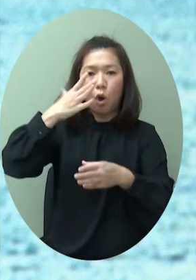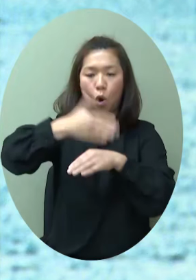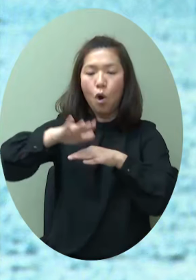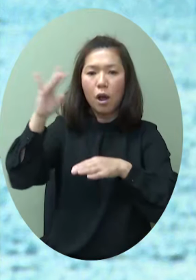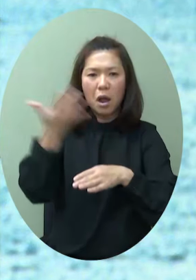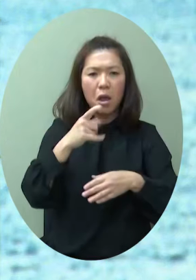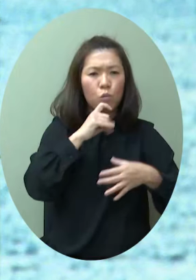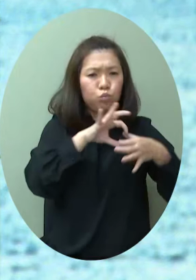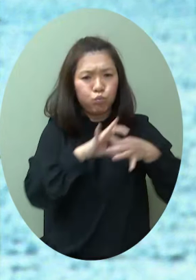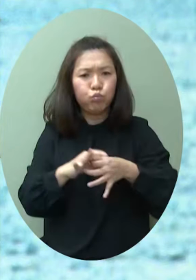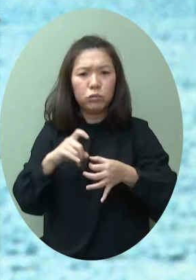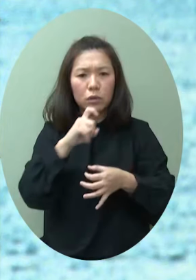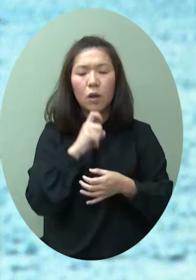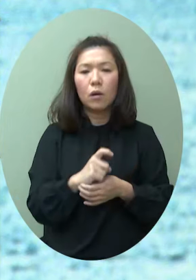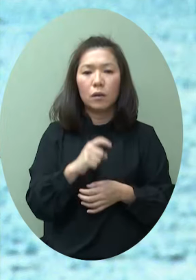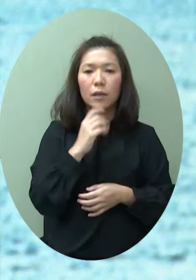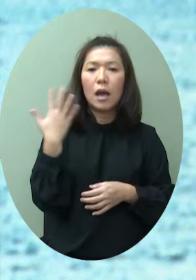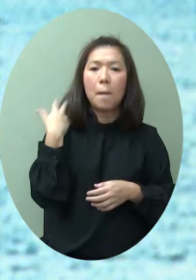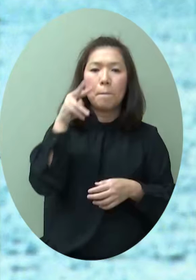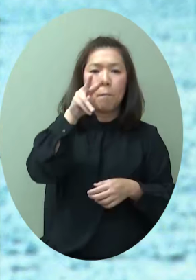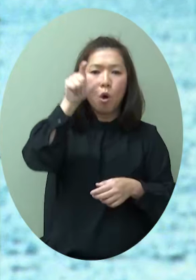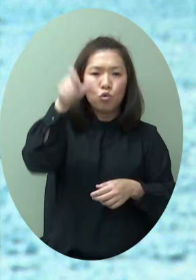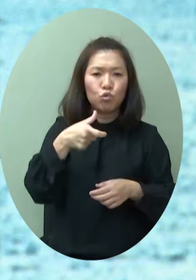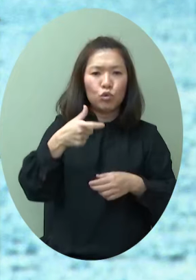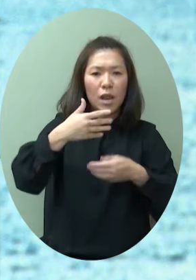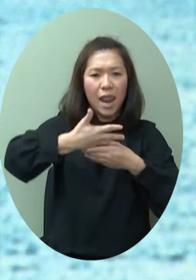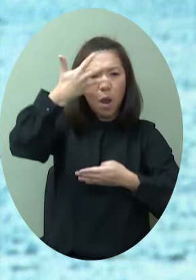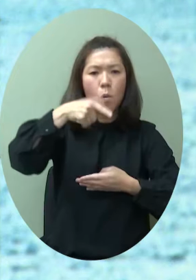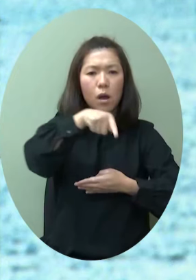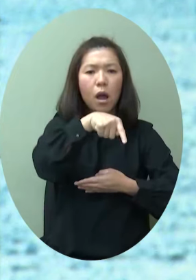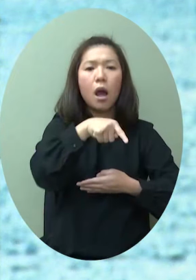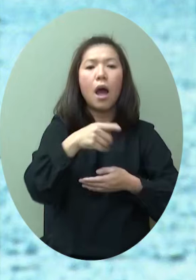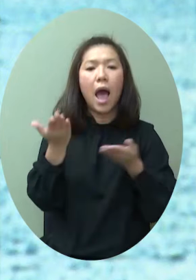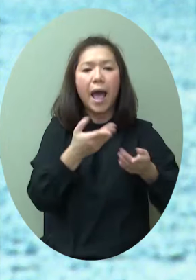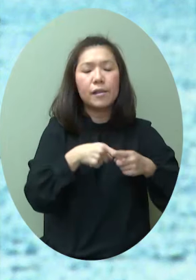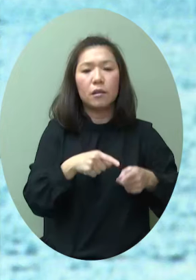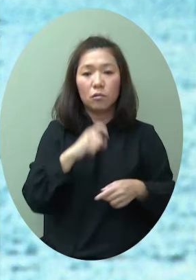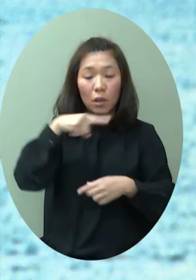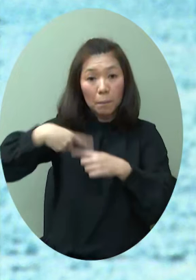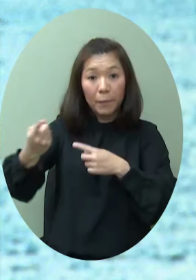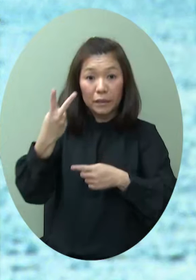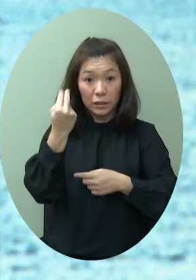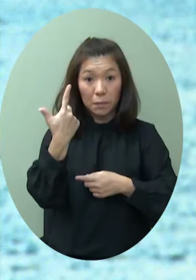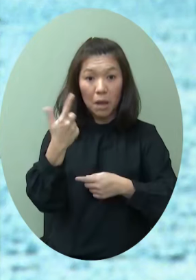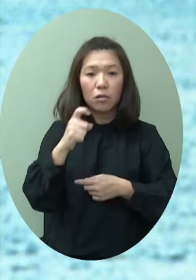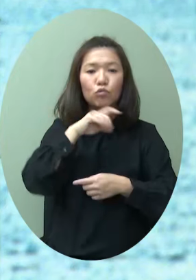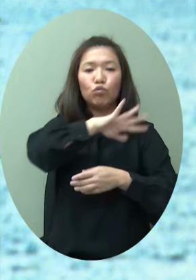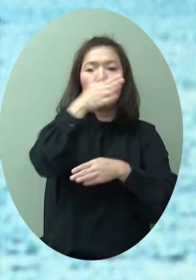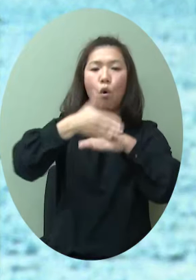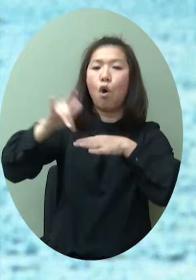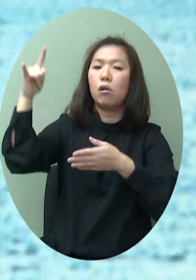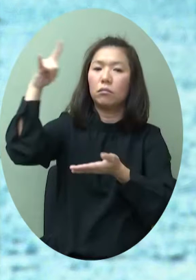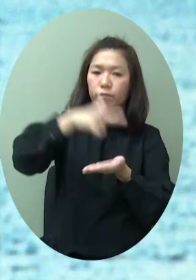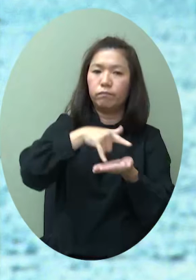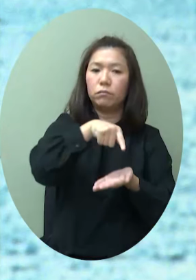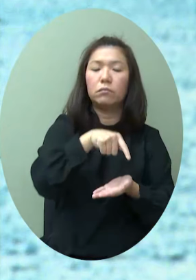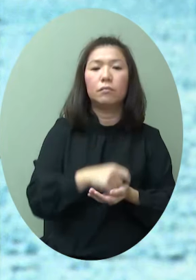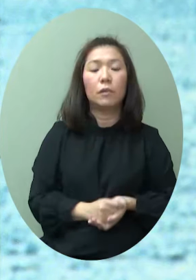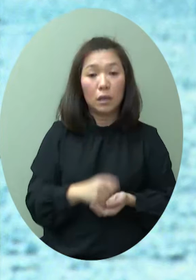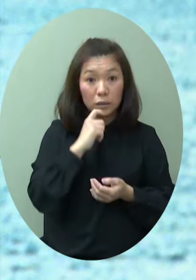流行病學關聯，係望月樓嘅顧客嚟嘅。咁另外嗰28宗咧，全部都係輸入性個案。